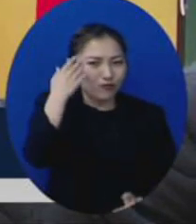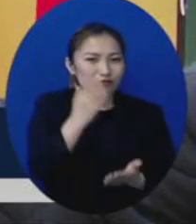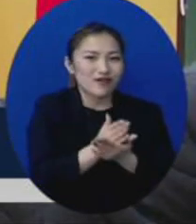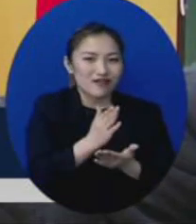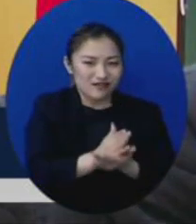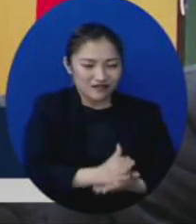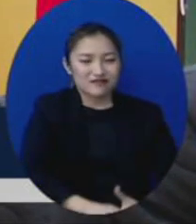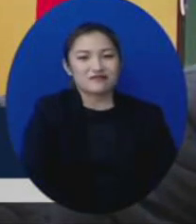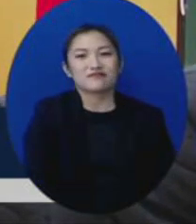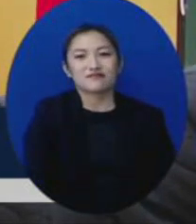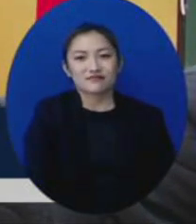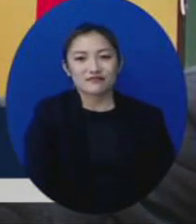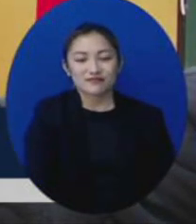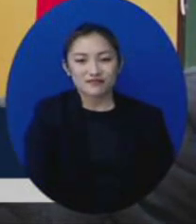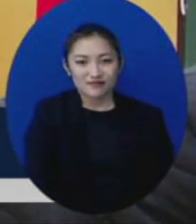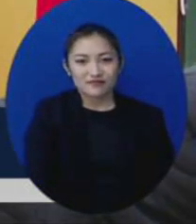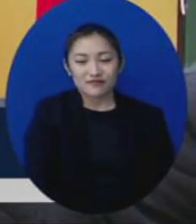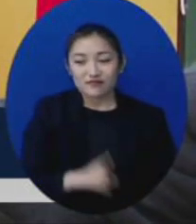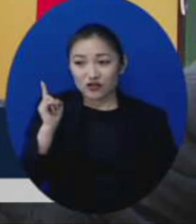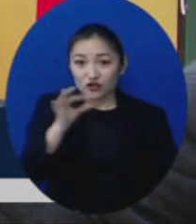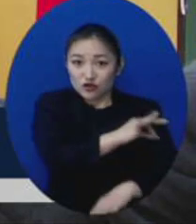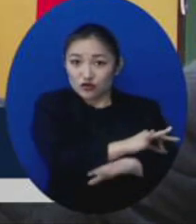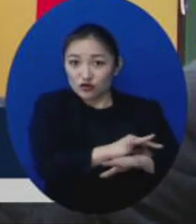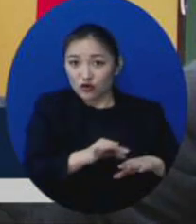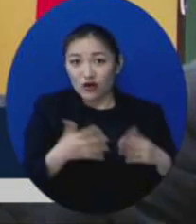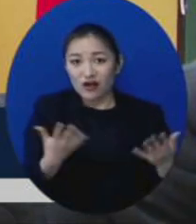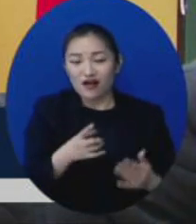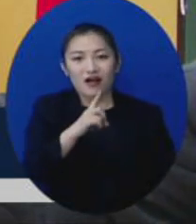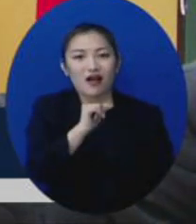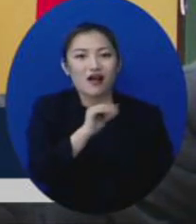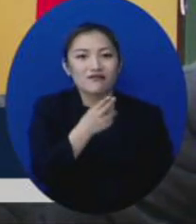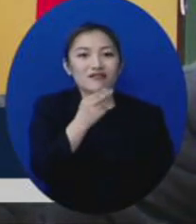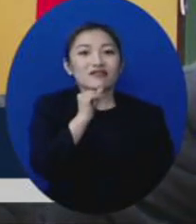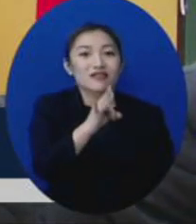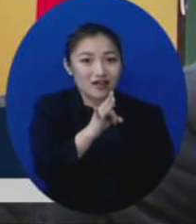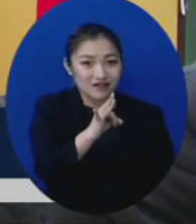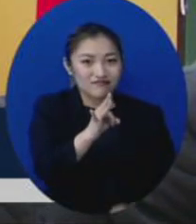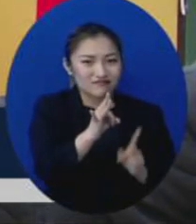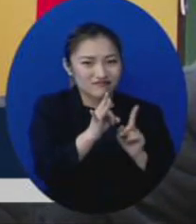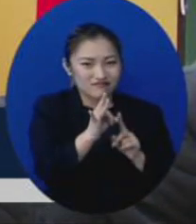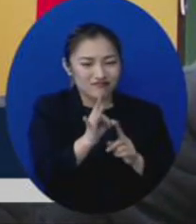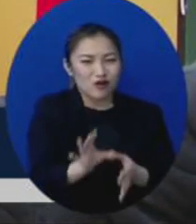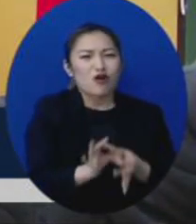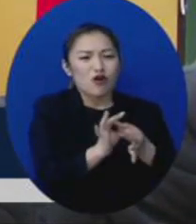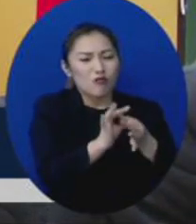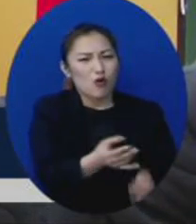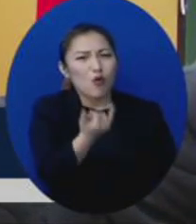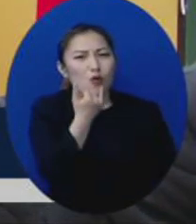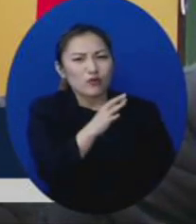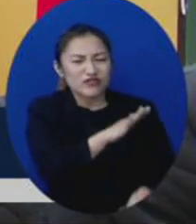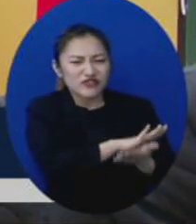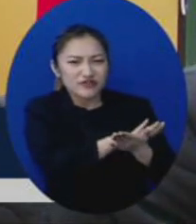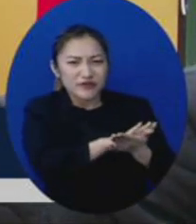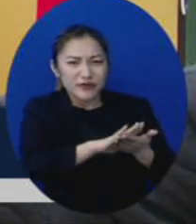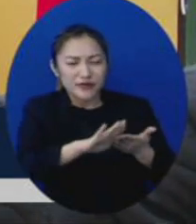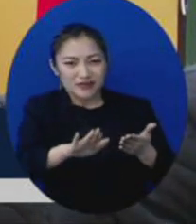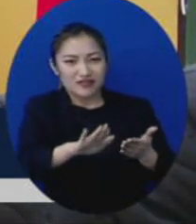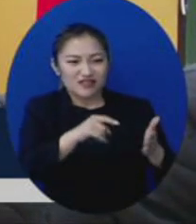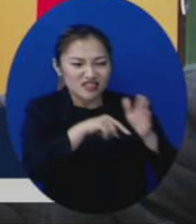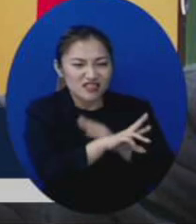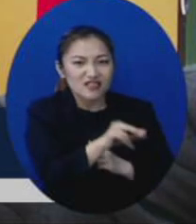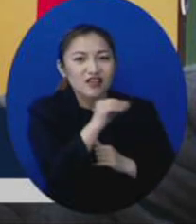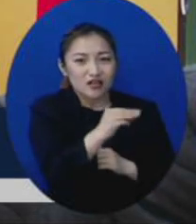хүрээнд хавдрын үндэсний төвийн цэвэр усны шугамыг одоо бүрэн одоо шинжлэх